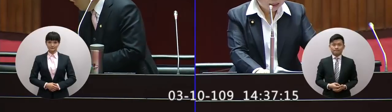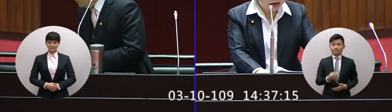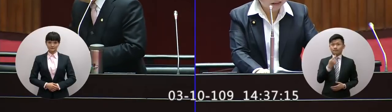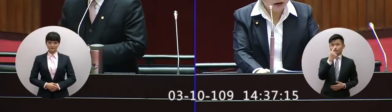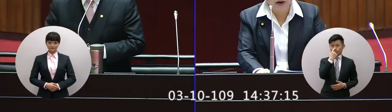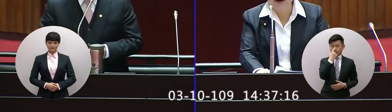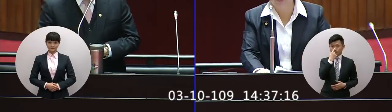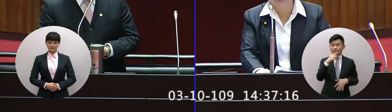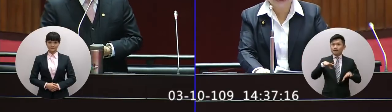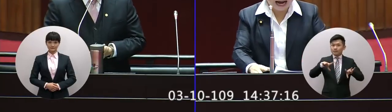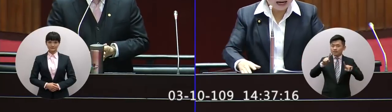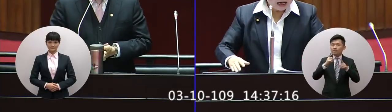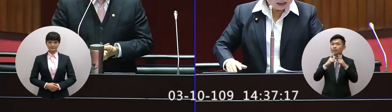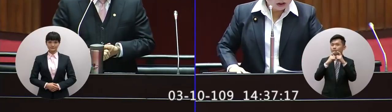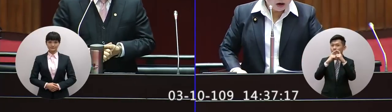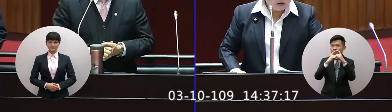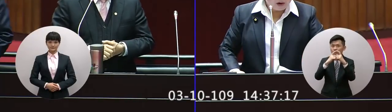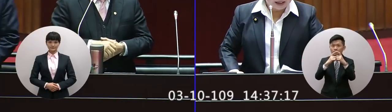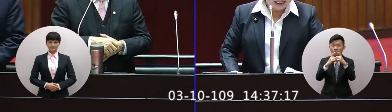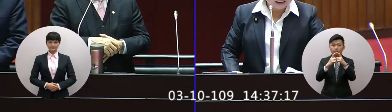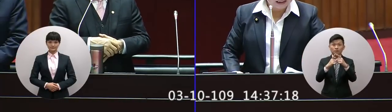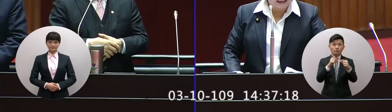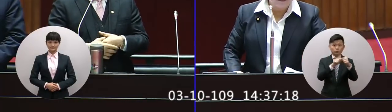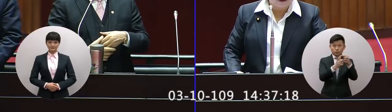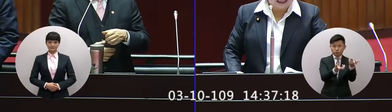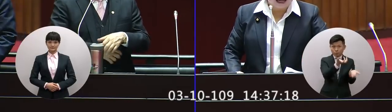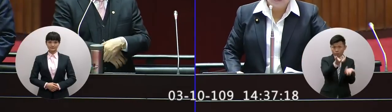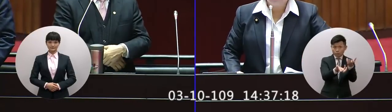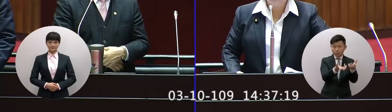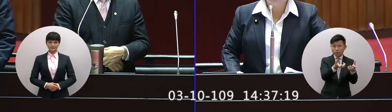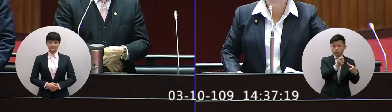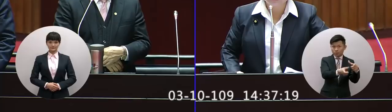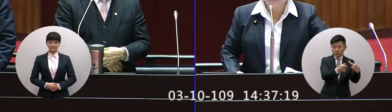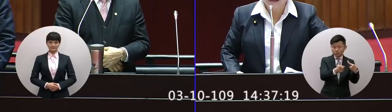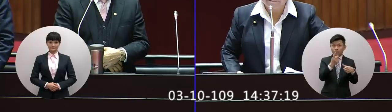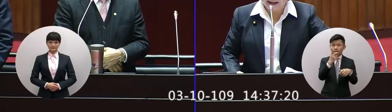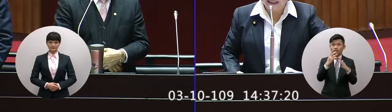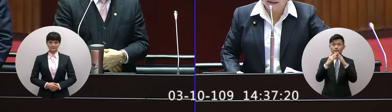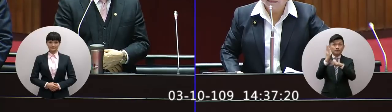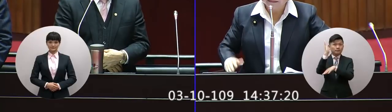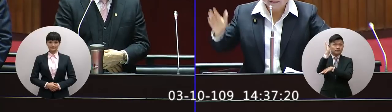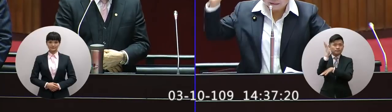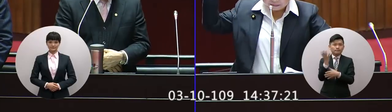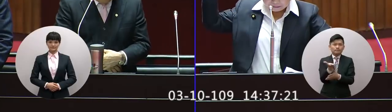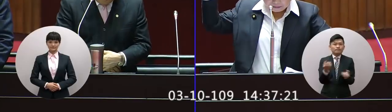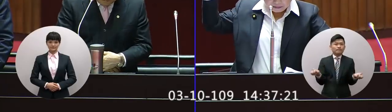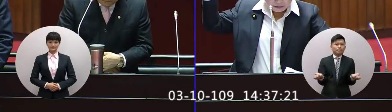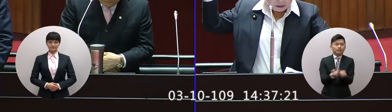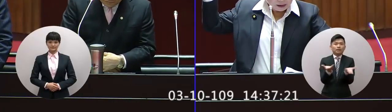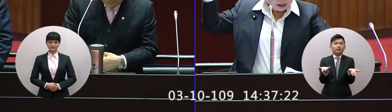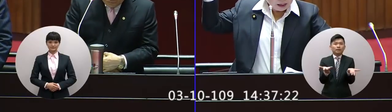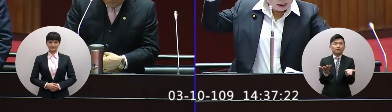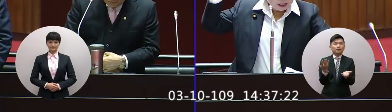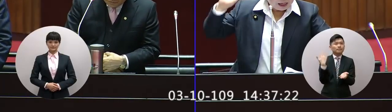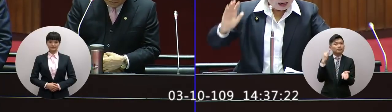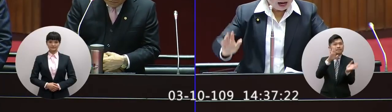本席要先回顾一下中火跟市府的事件背景。